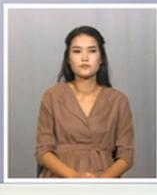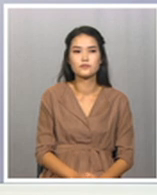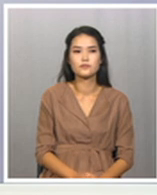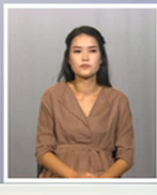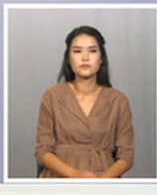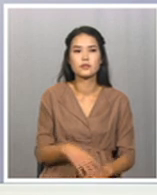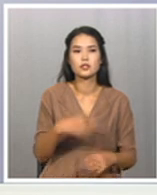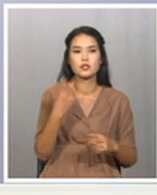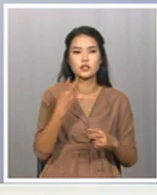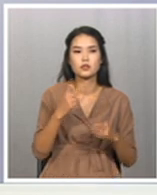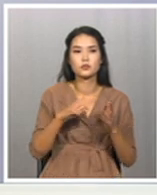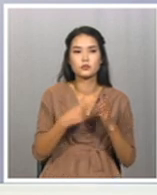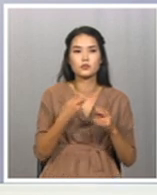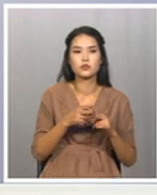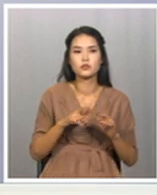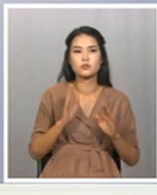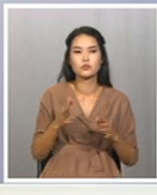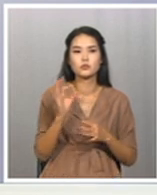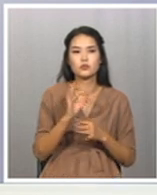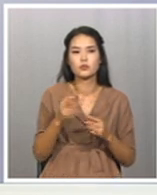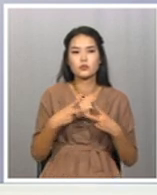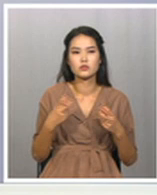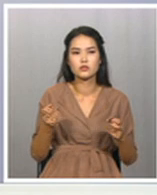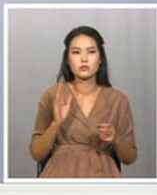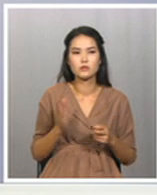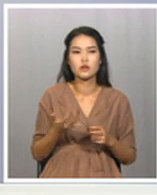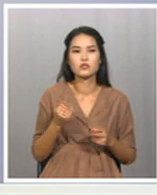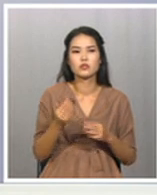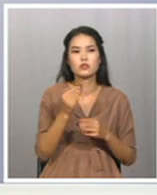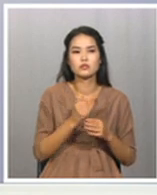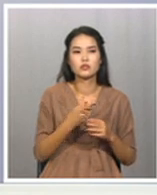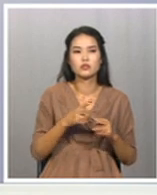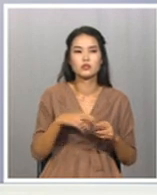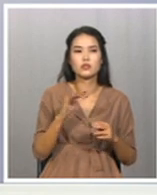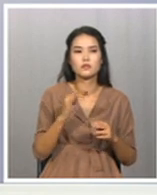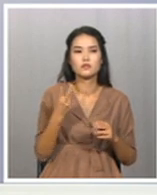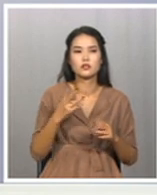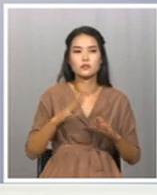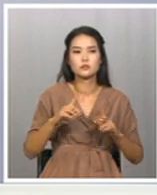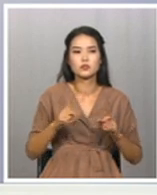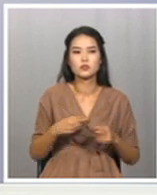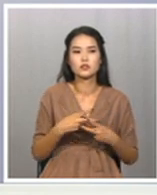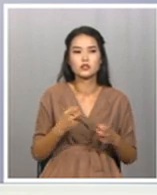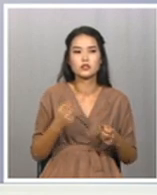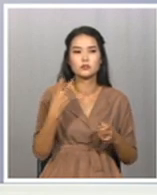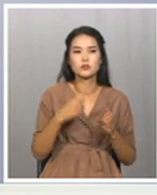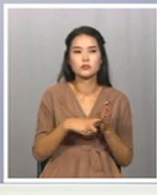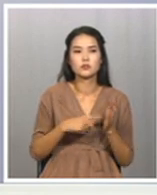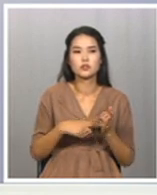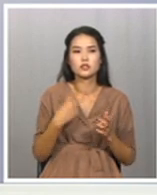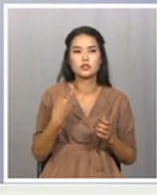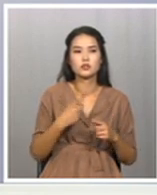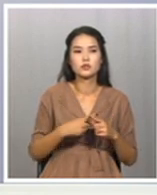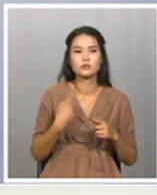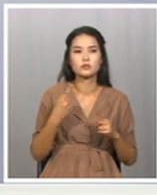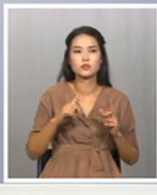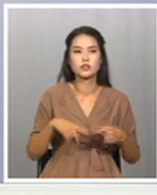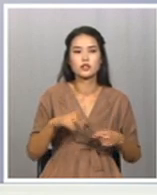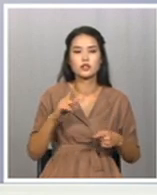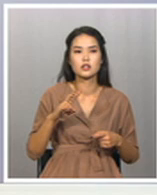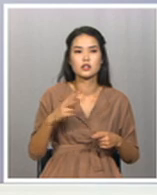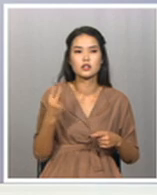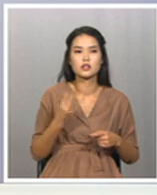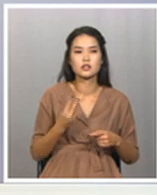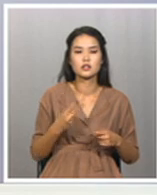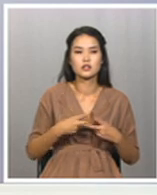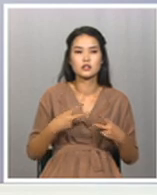тең. Енді x-тің орнына 2-ні қоямыз. Сол кезде 1 бөлінген 2 қосылған 1